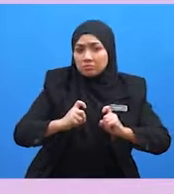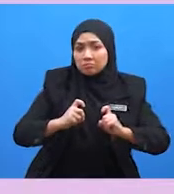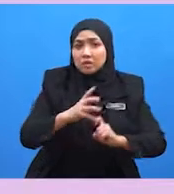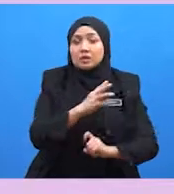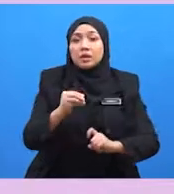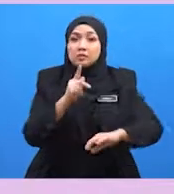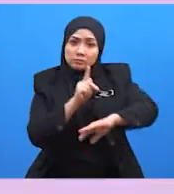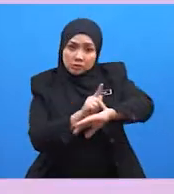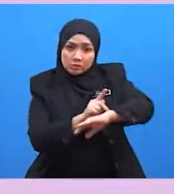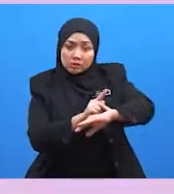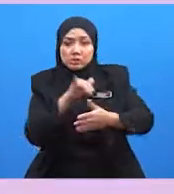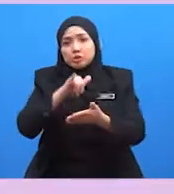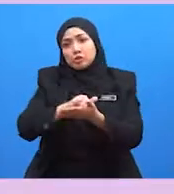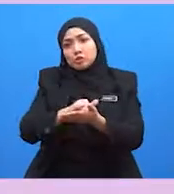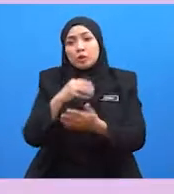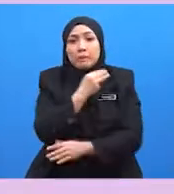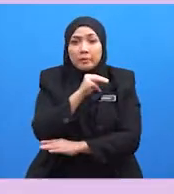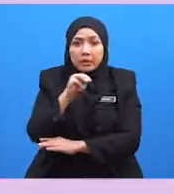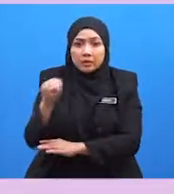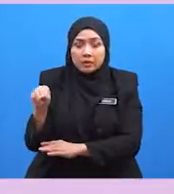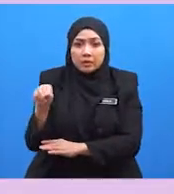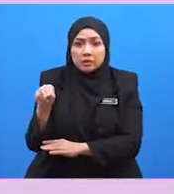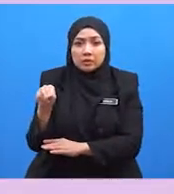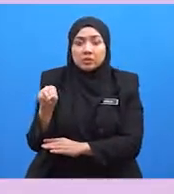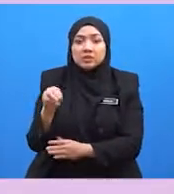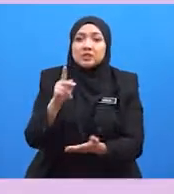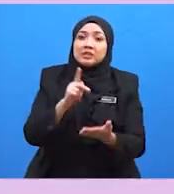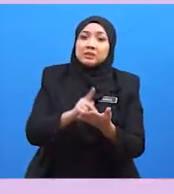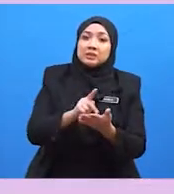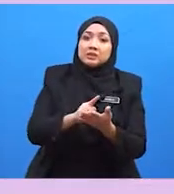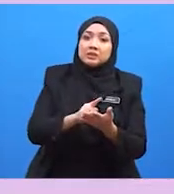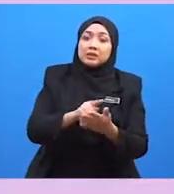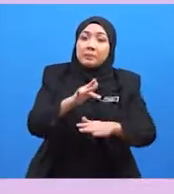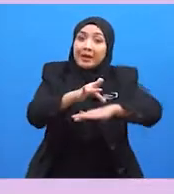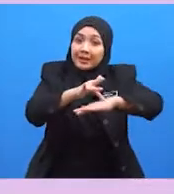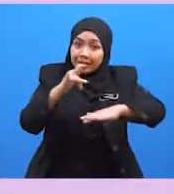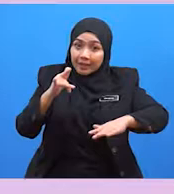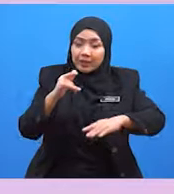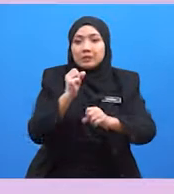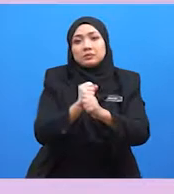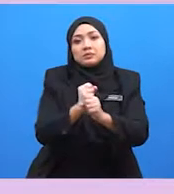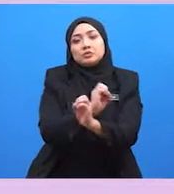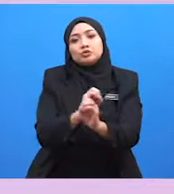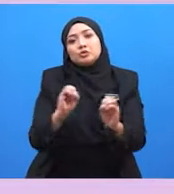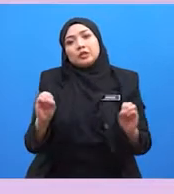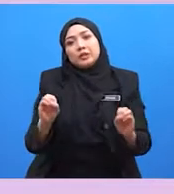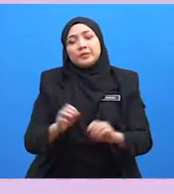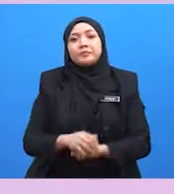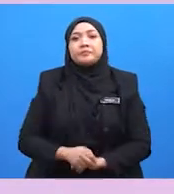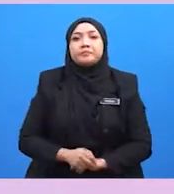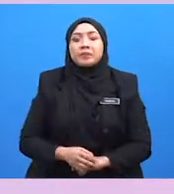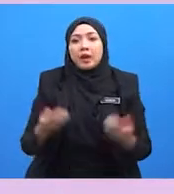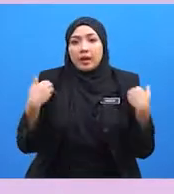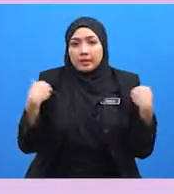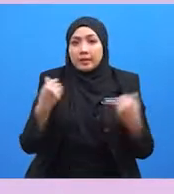itu mereka dikira sebagai penganggur. Baik murid-murid, terdapat 4